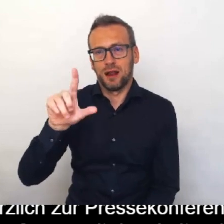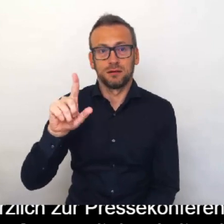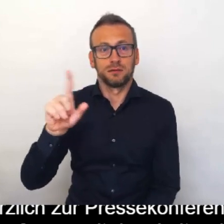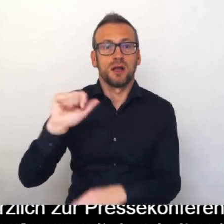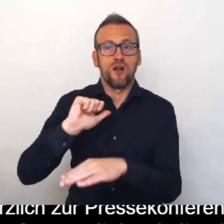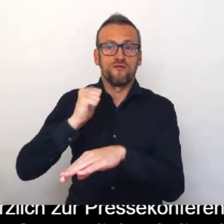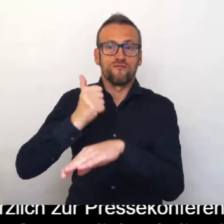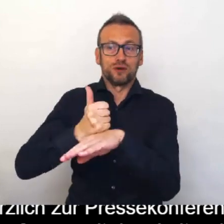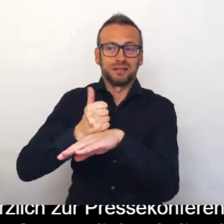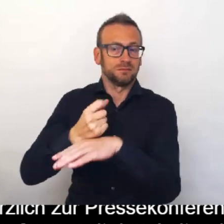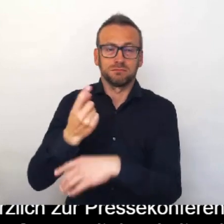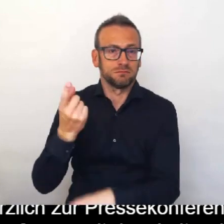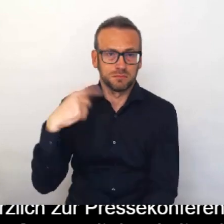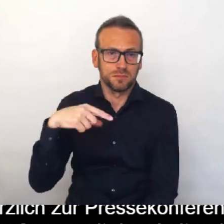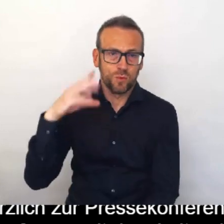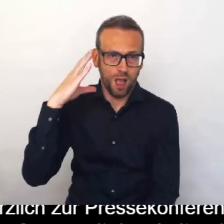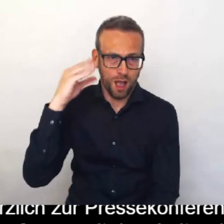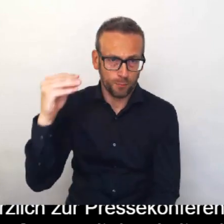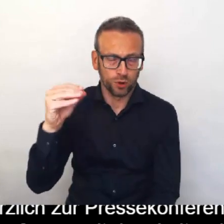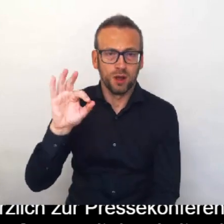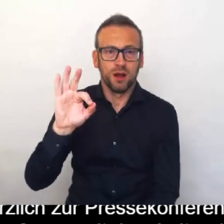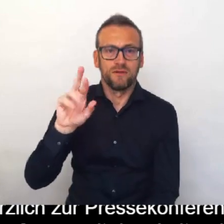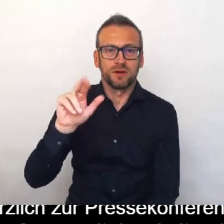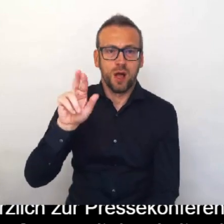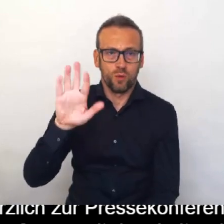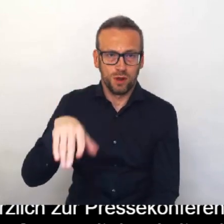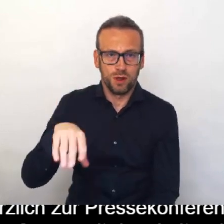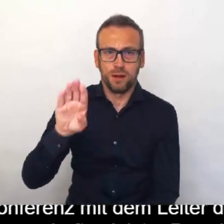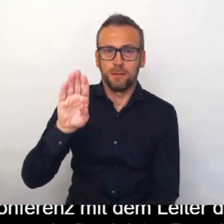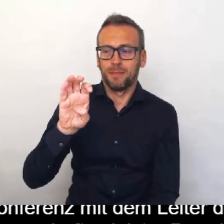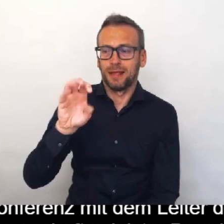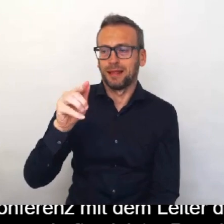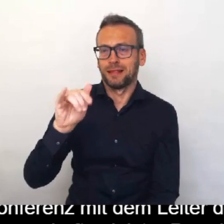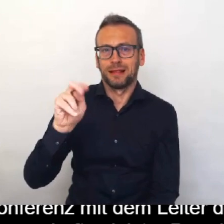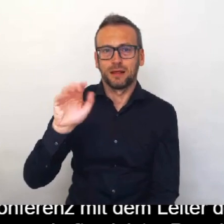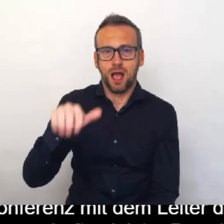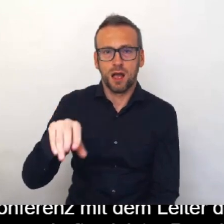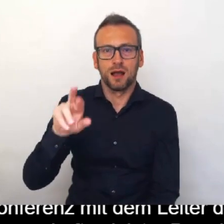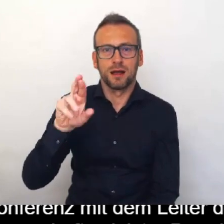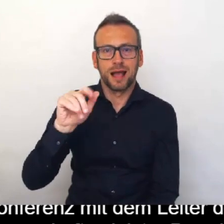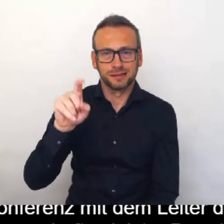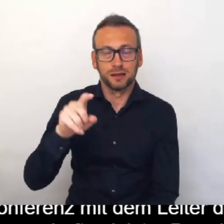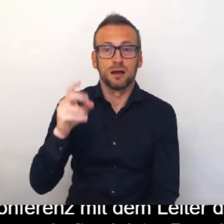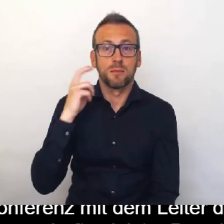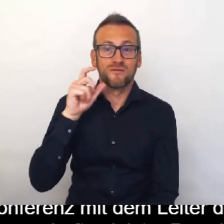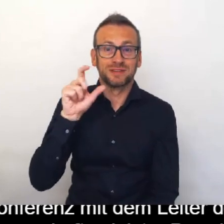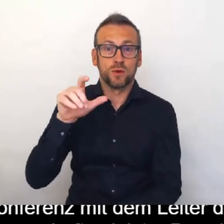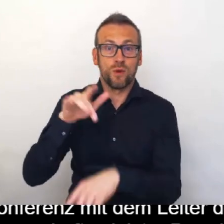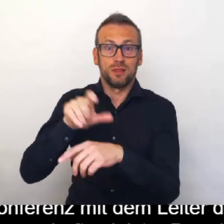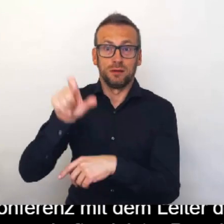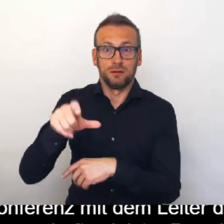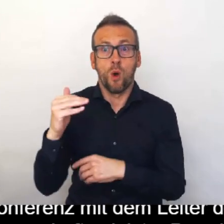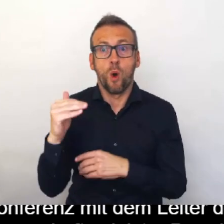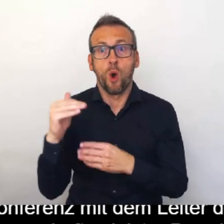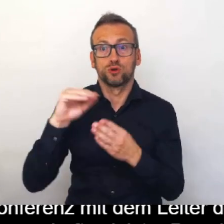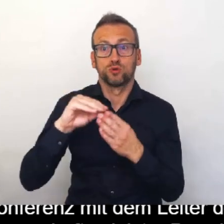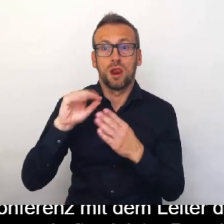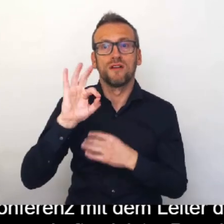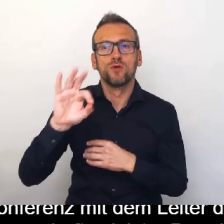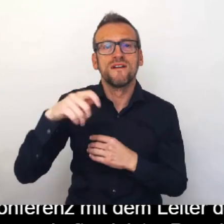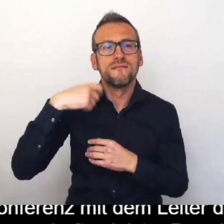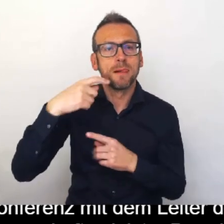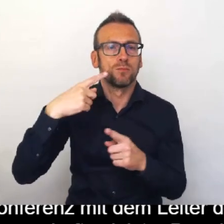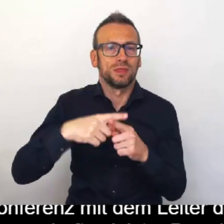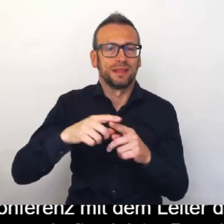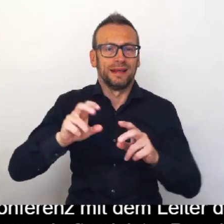Dank, meine sehr verehrten Damen und Herren. Ich darf Sie auch sehr herzlich begrüßen zu unserer heutigen Pressekonferenz nach der Kabinettssitzung, wie